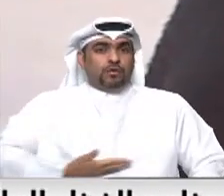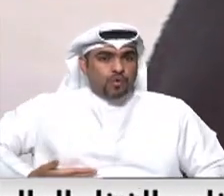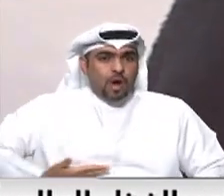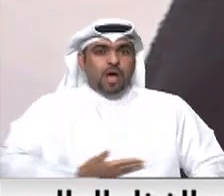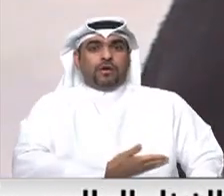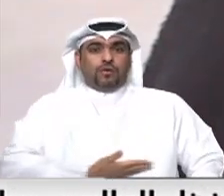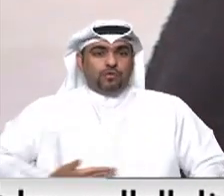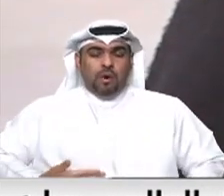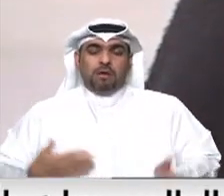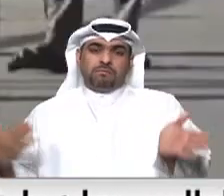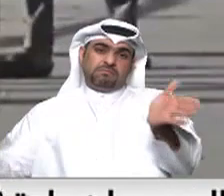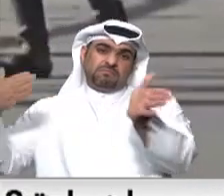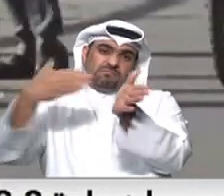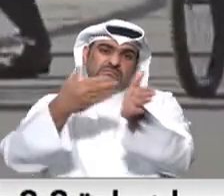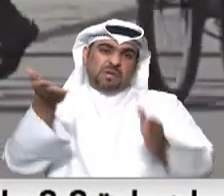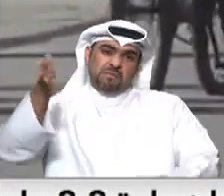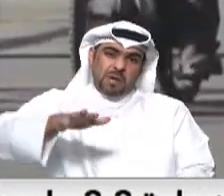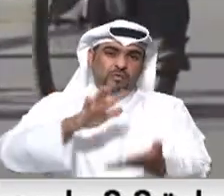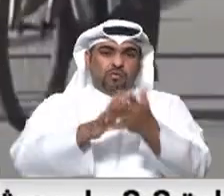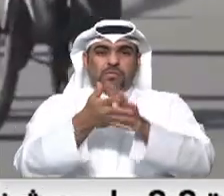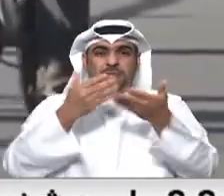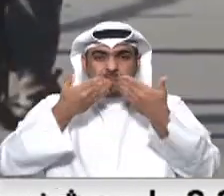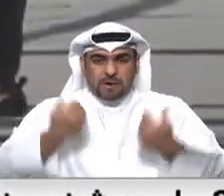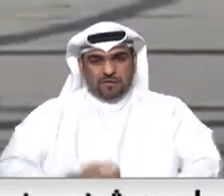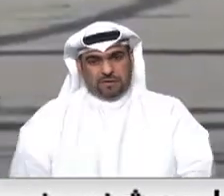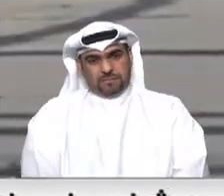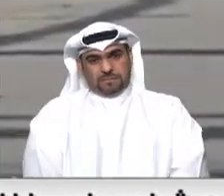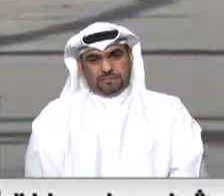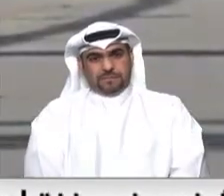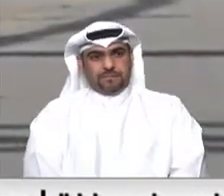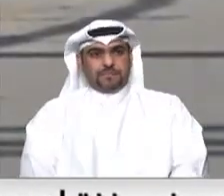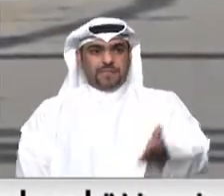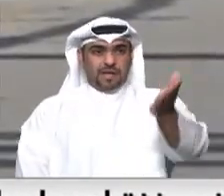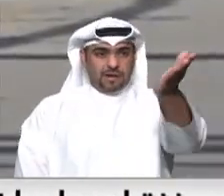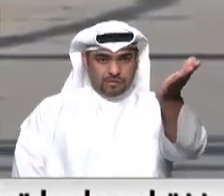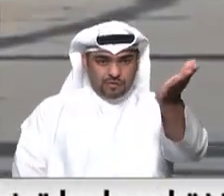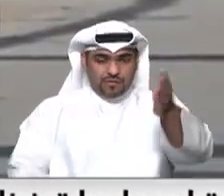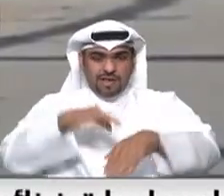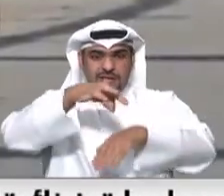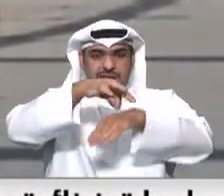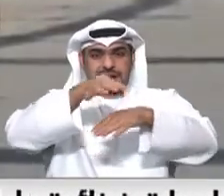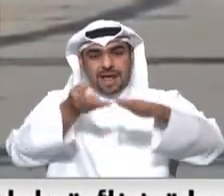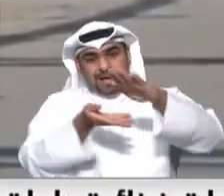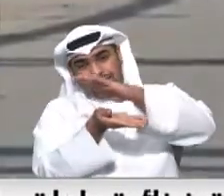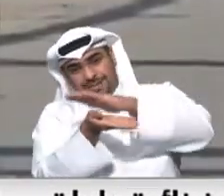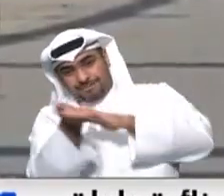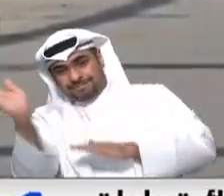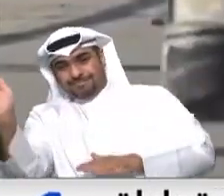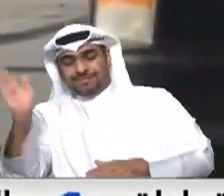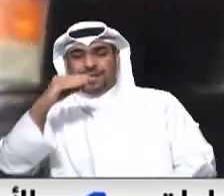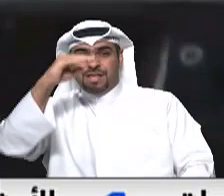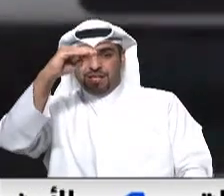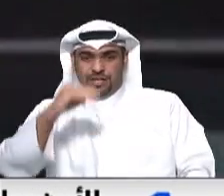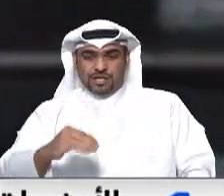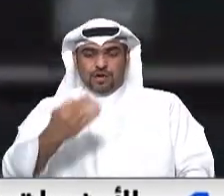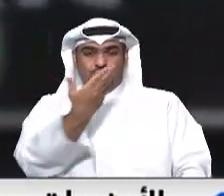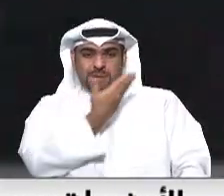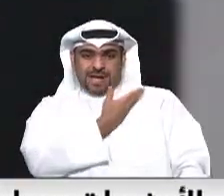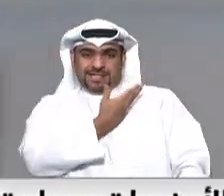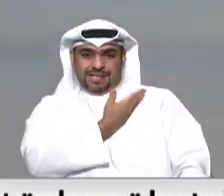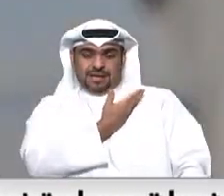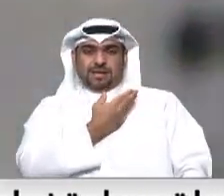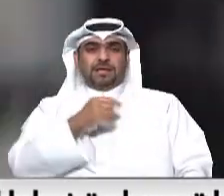اياها ملاتش، ماتت وهي جوعانه. النازحون من مدينه غزه وشمال القطاع للمناطق الجنوبيه كانت